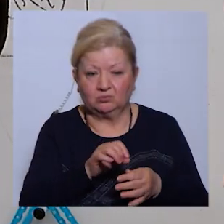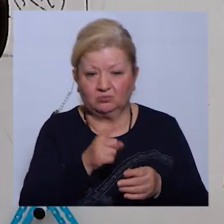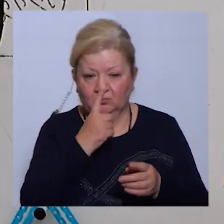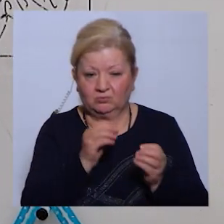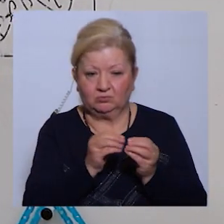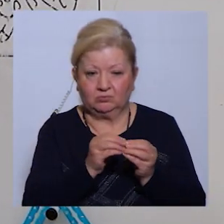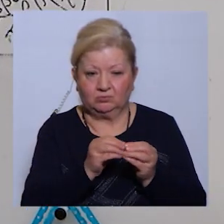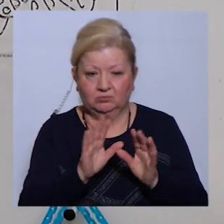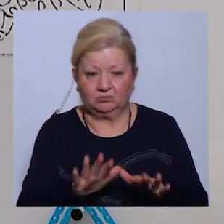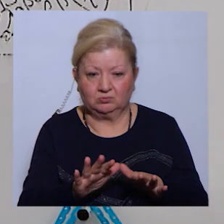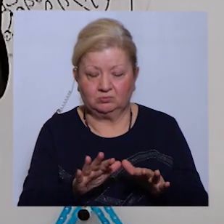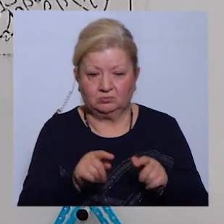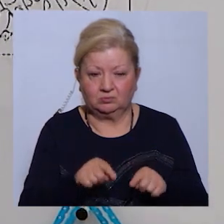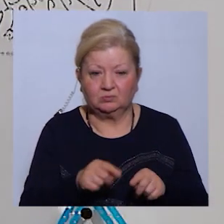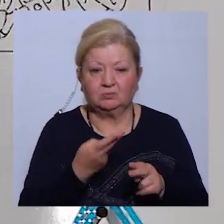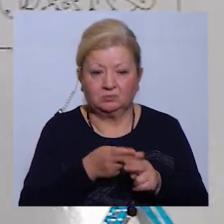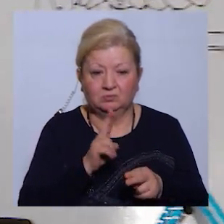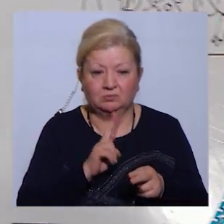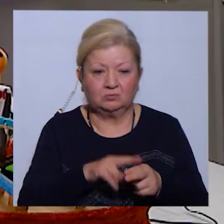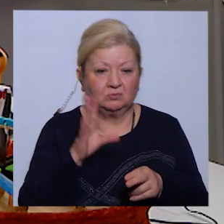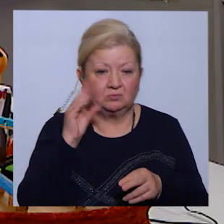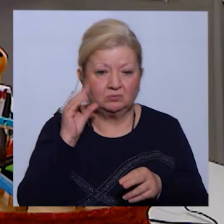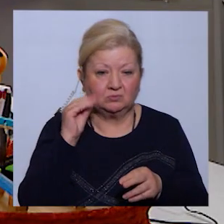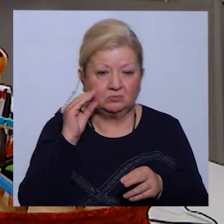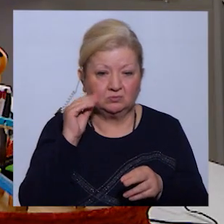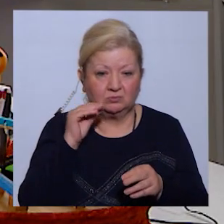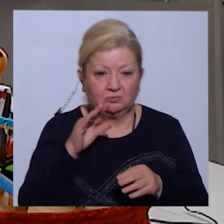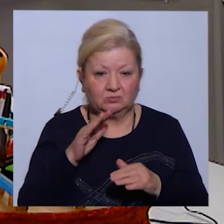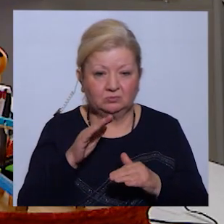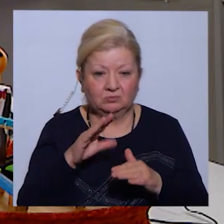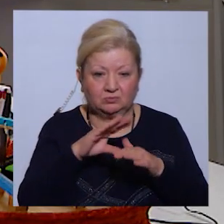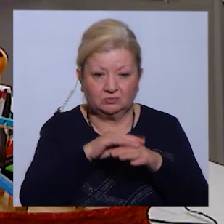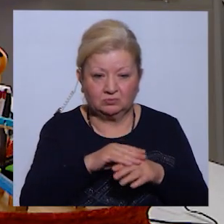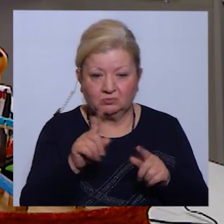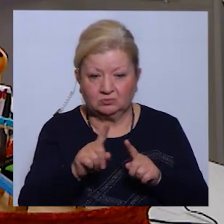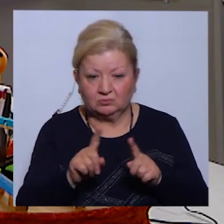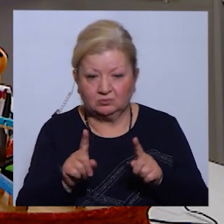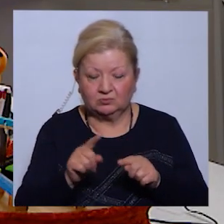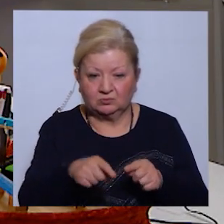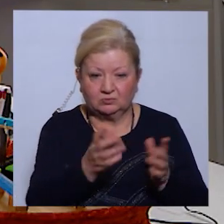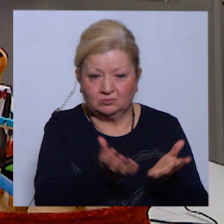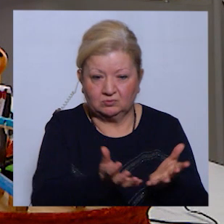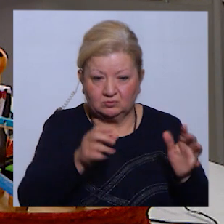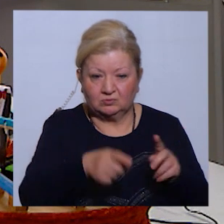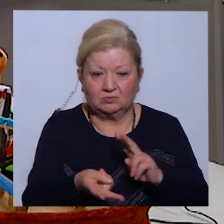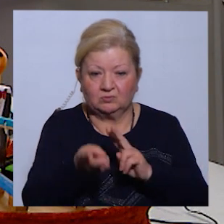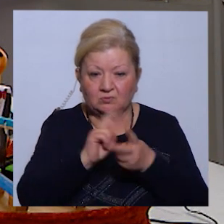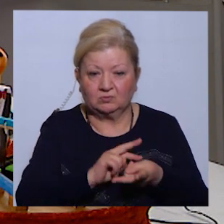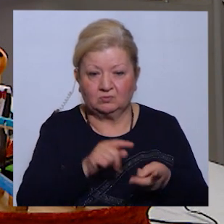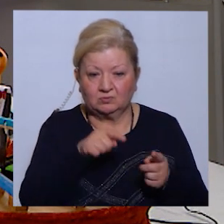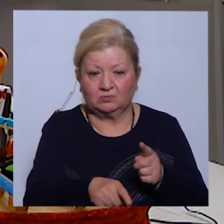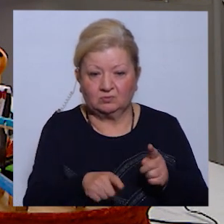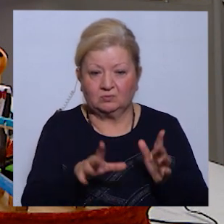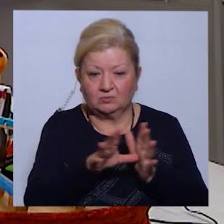უცვლელი მუხტის დროს. ესე იგი, როდესაც ვეხები აი ამ უცემულ ხილას, იცვლება ტევადობა,